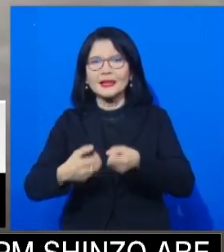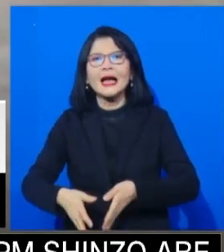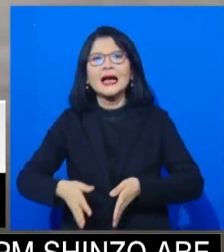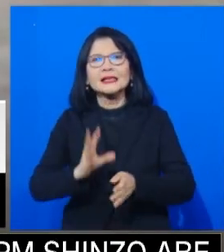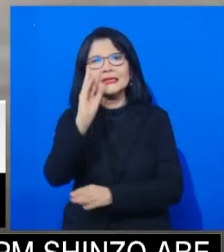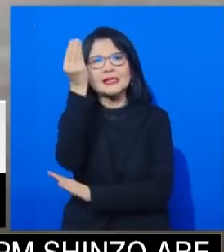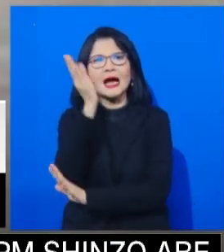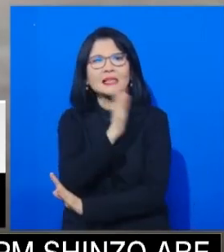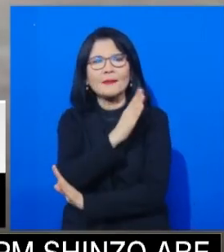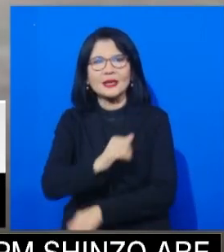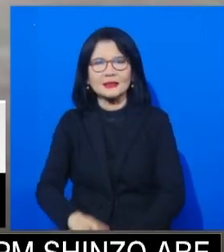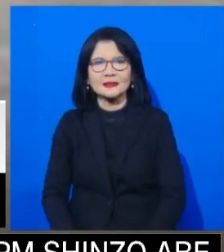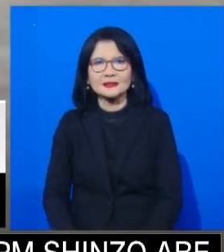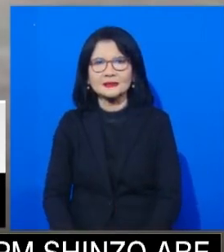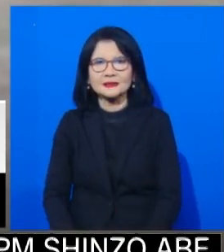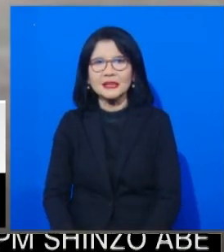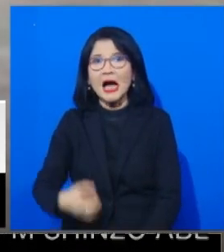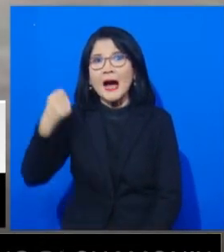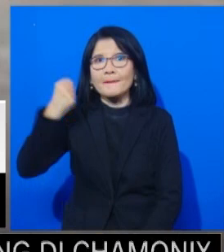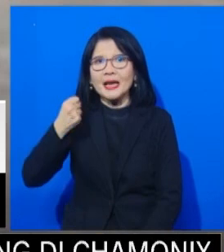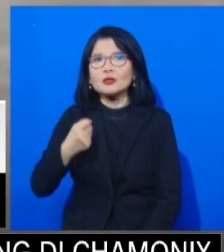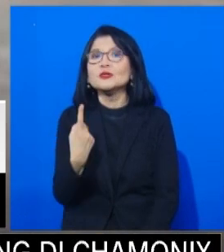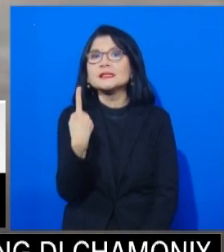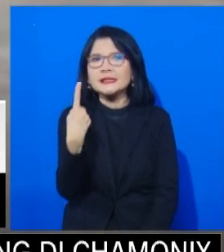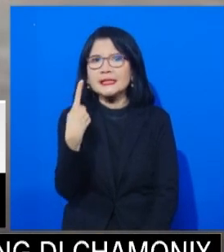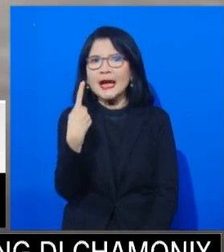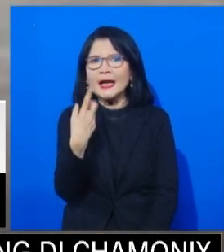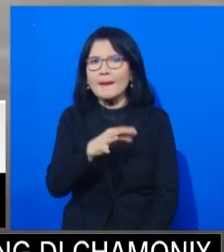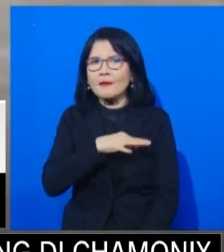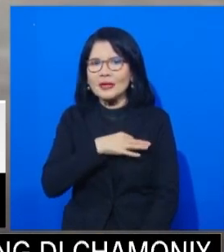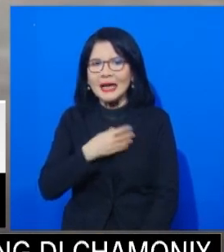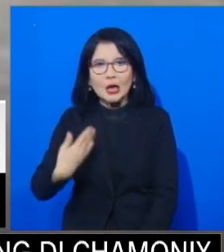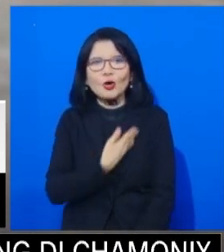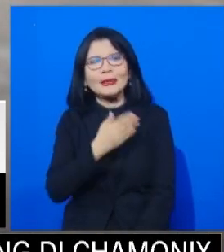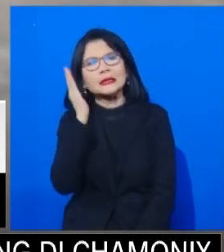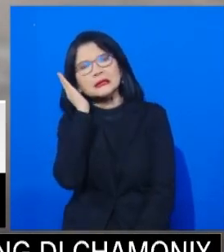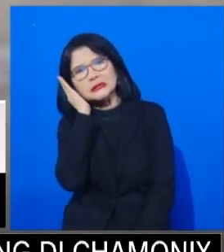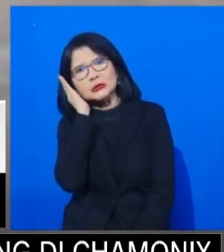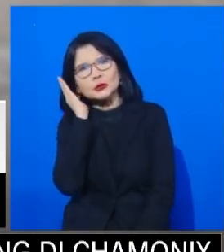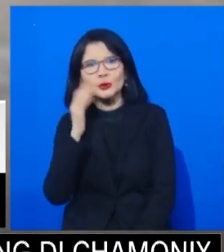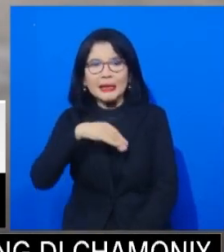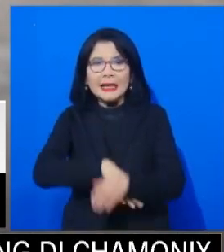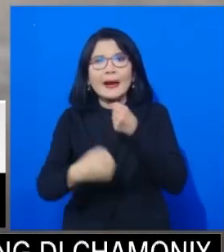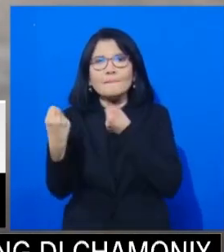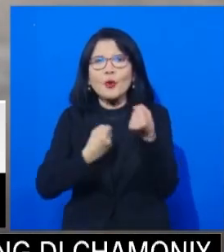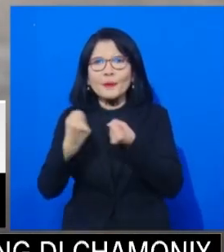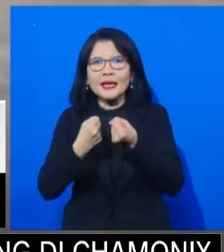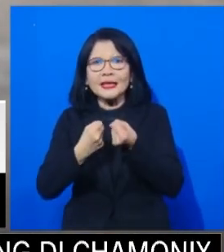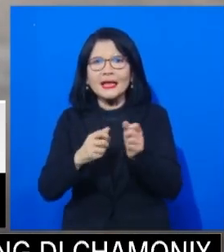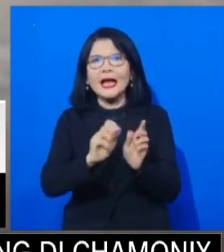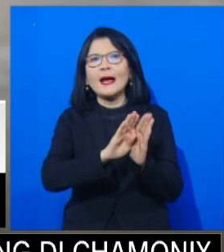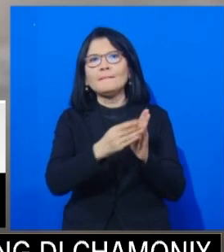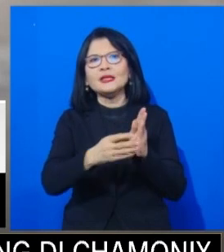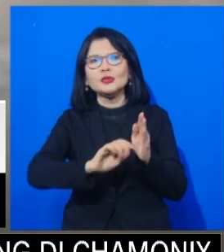Jakarta Barat Jumat pagi pelaku beraksi seorang diri memanfaatkan korban yang sedang tertidur pulas sedalam kendaraan dan pintu mobil